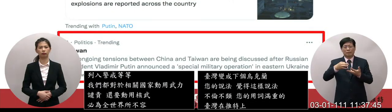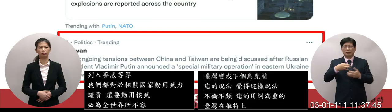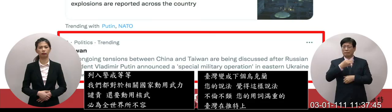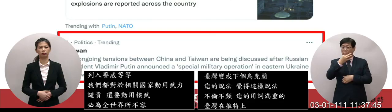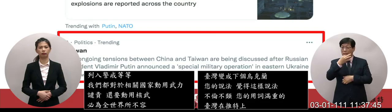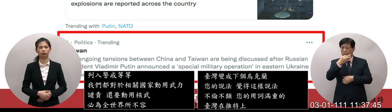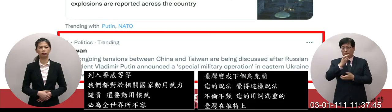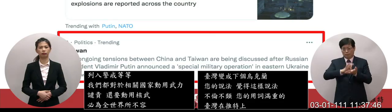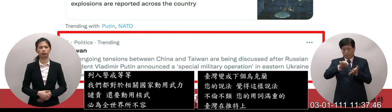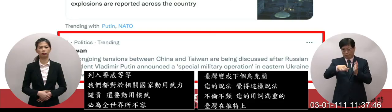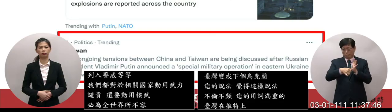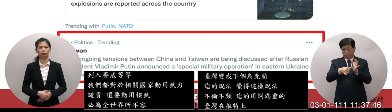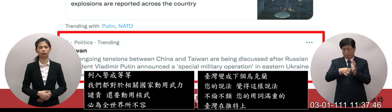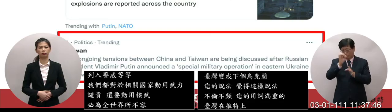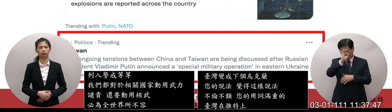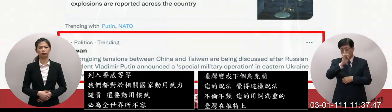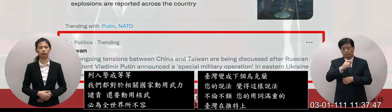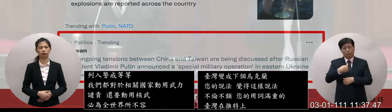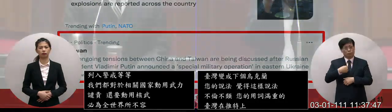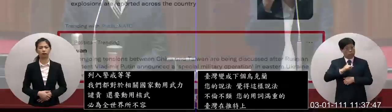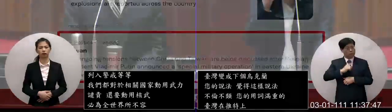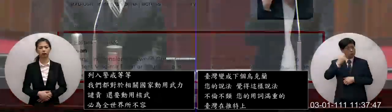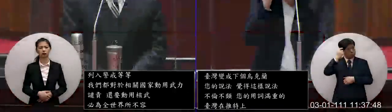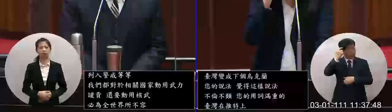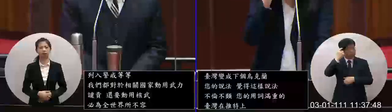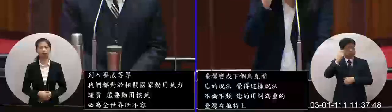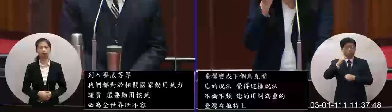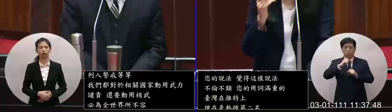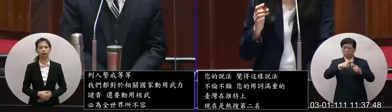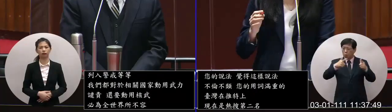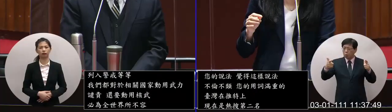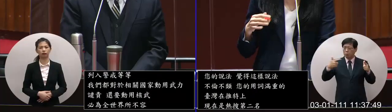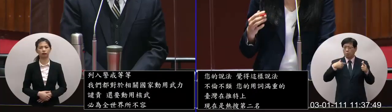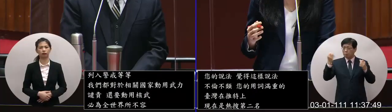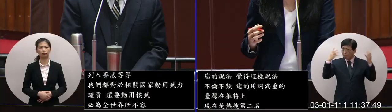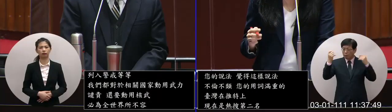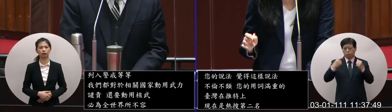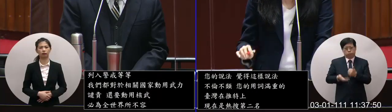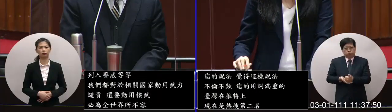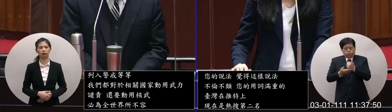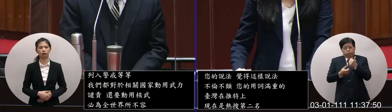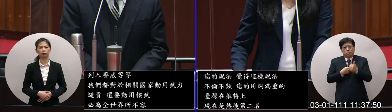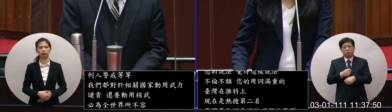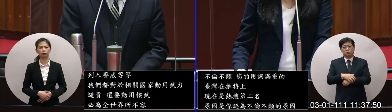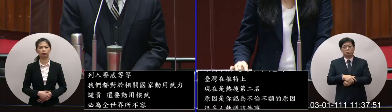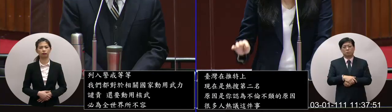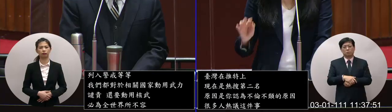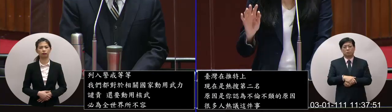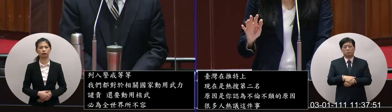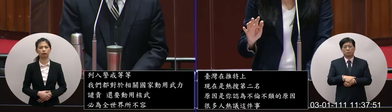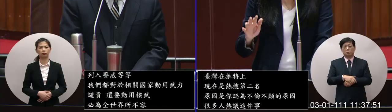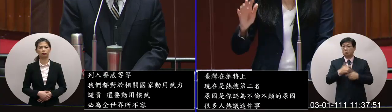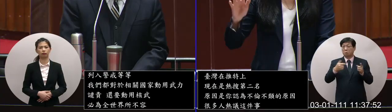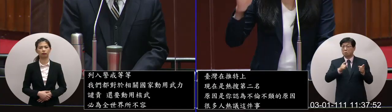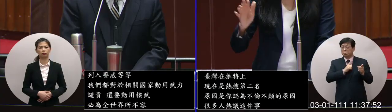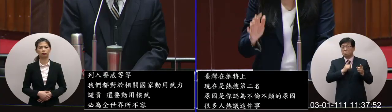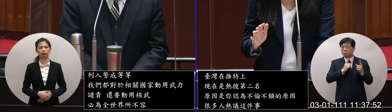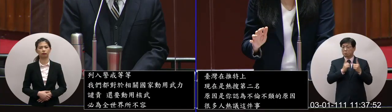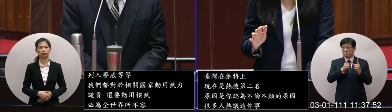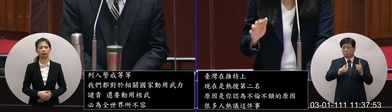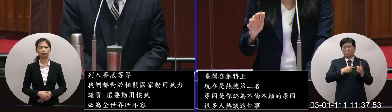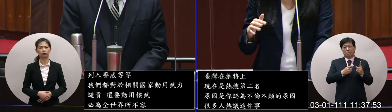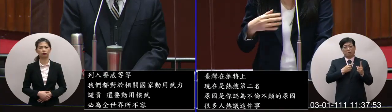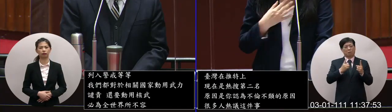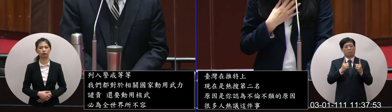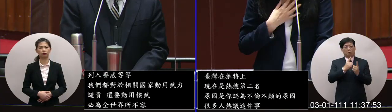多人在热议这件事情哦。那我倒是觉得啦，对于不同意见呢，其实我们要予以尊重哈、哦。那并不是说大家都要看